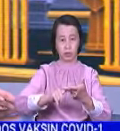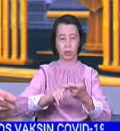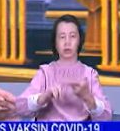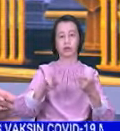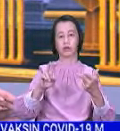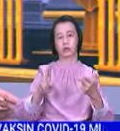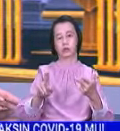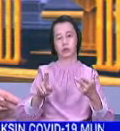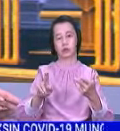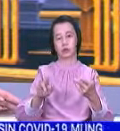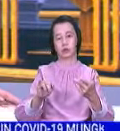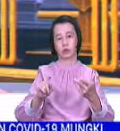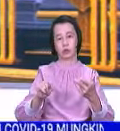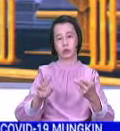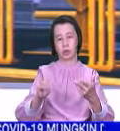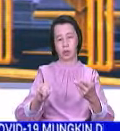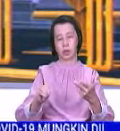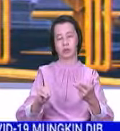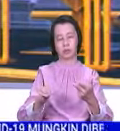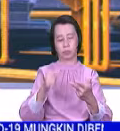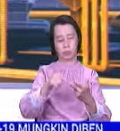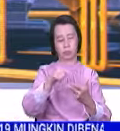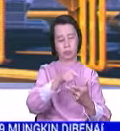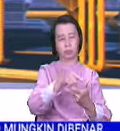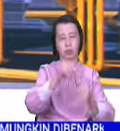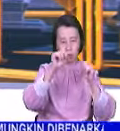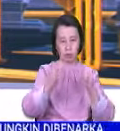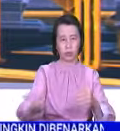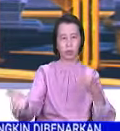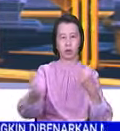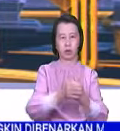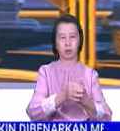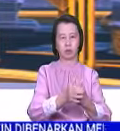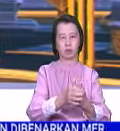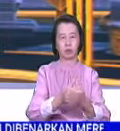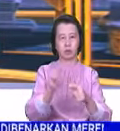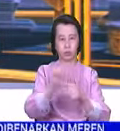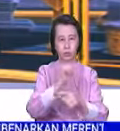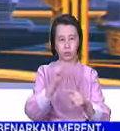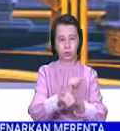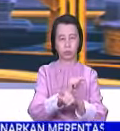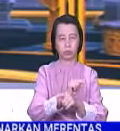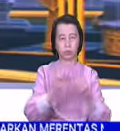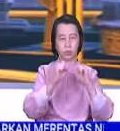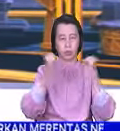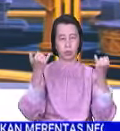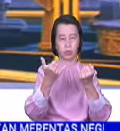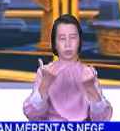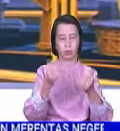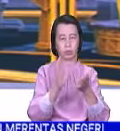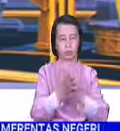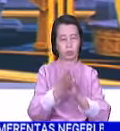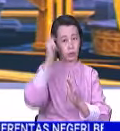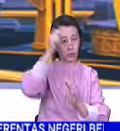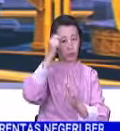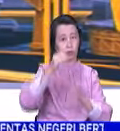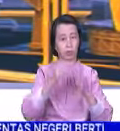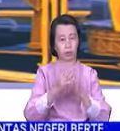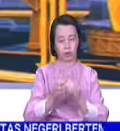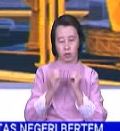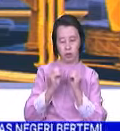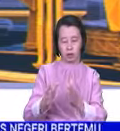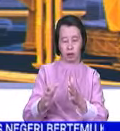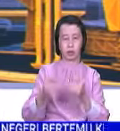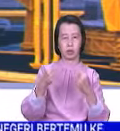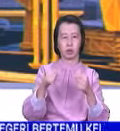bridges sih Dan ynvc masih masih dibenarkan kembali menggunakan gelanggang sendiri sebagai tuan rumah dalam Baki